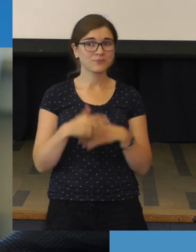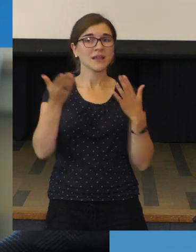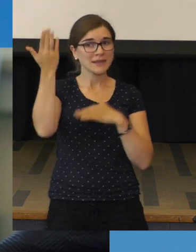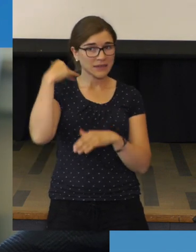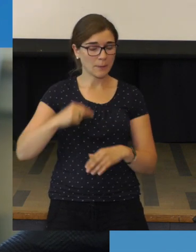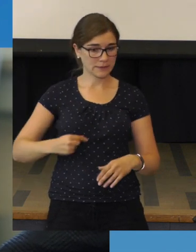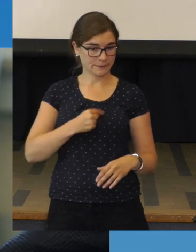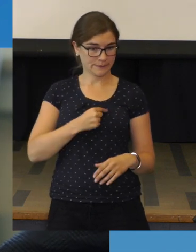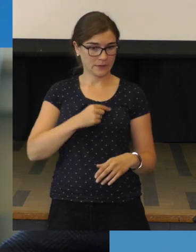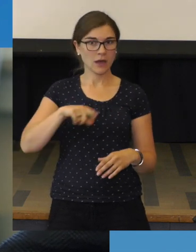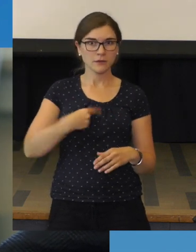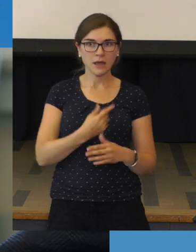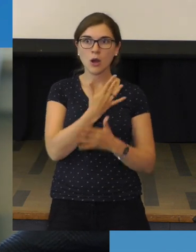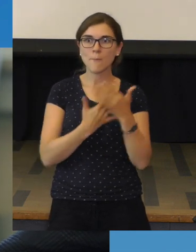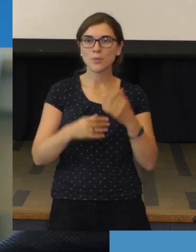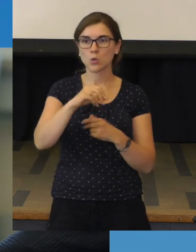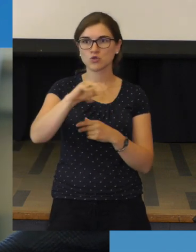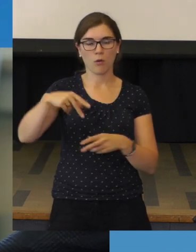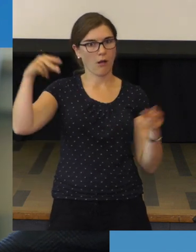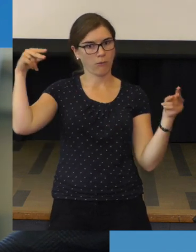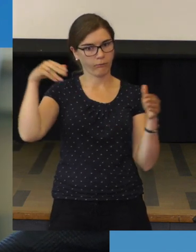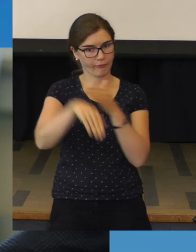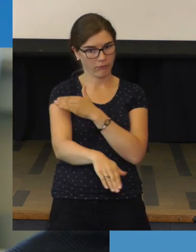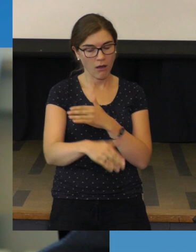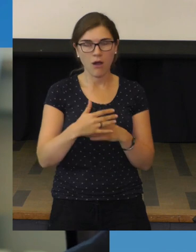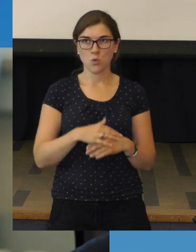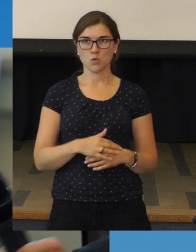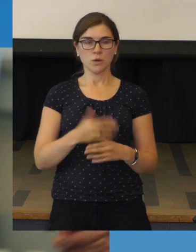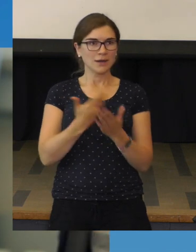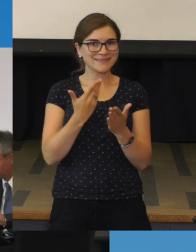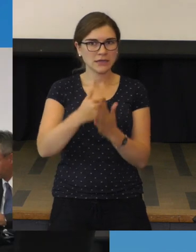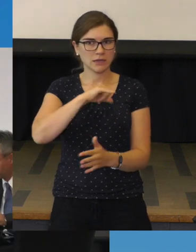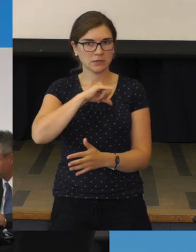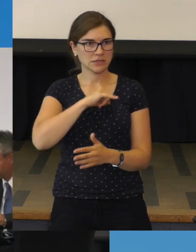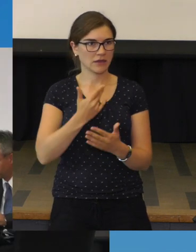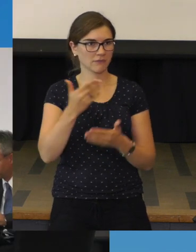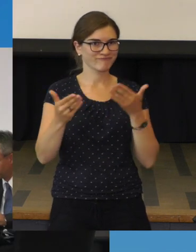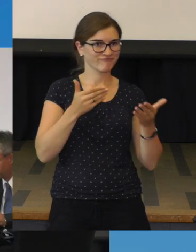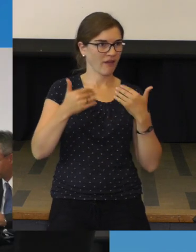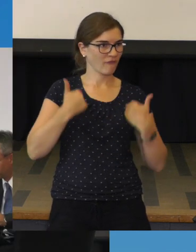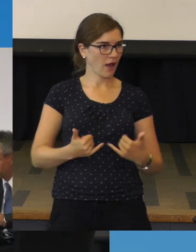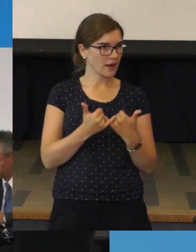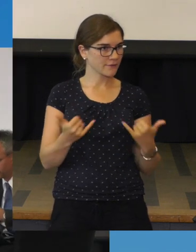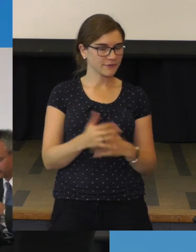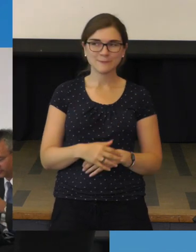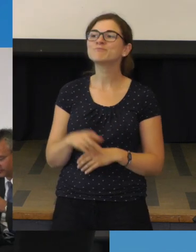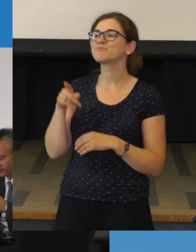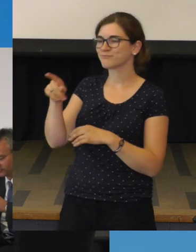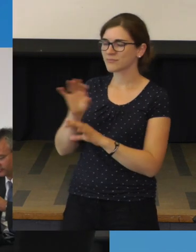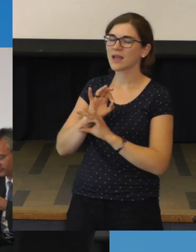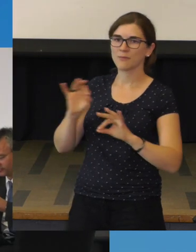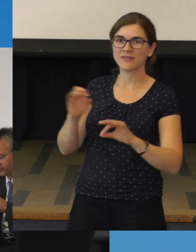Intervention der Blutzucker völlig entgleist und deshalb interessiert mich das. Optimale Diabeteseinstellung, optimale Einstellung